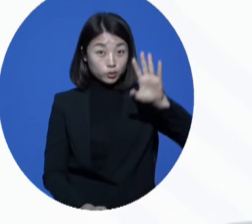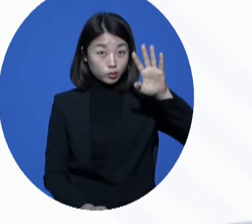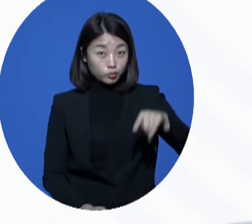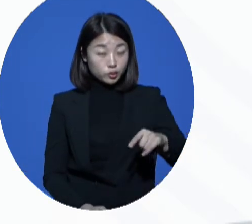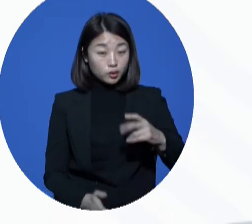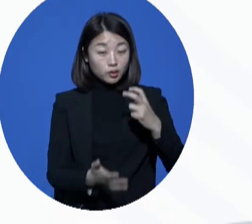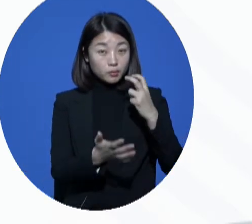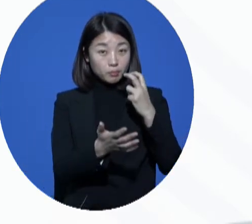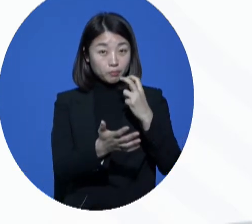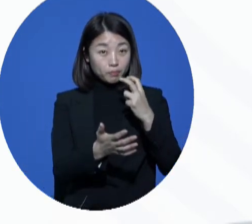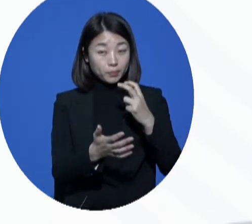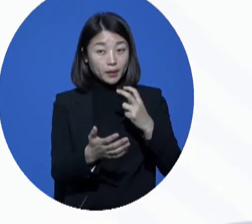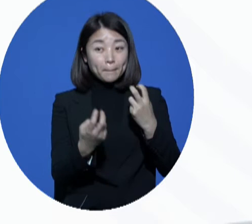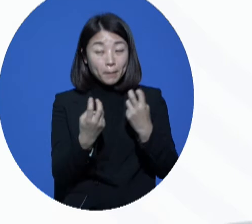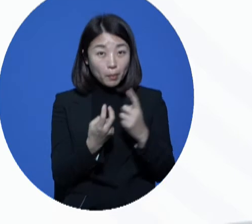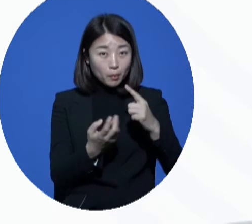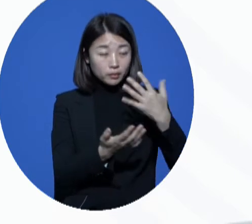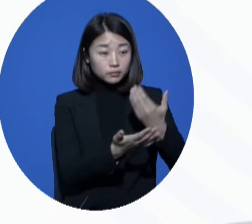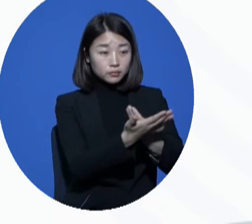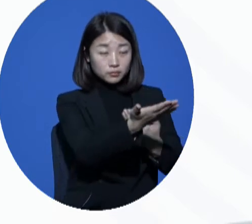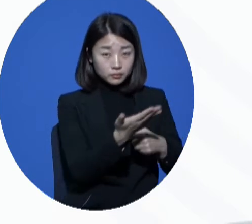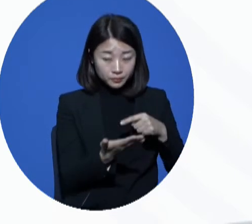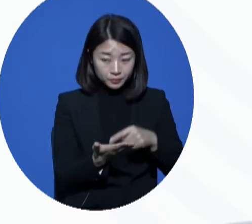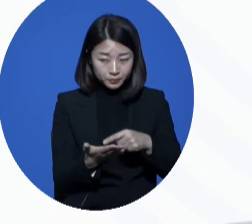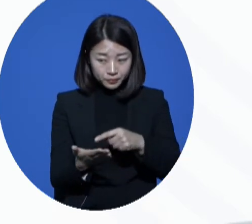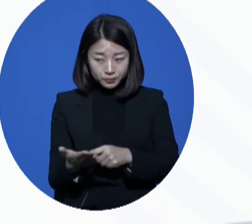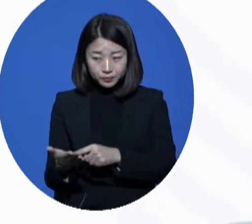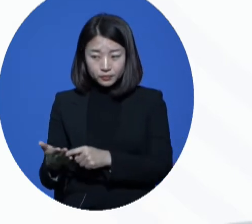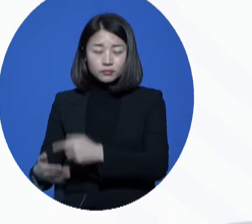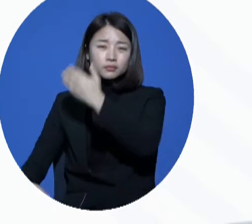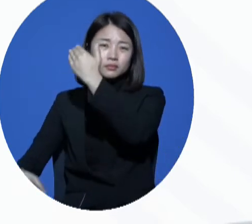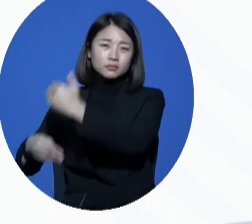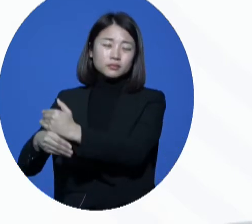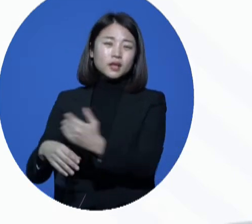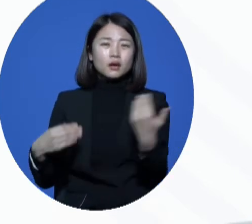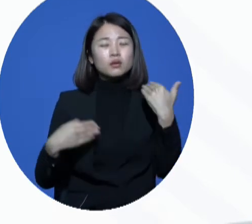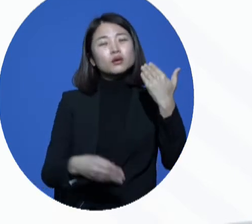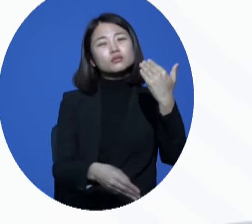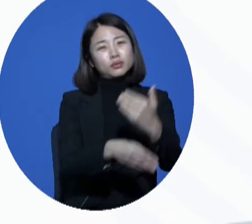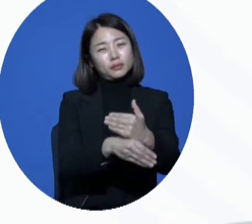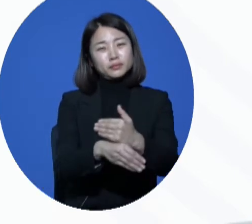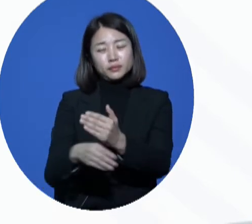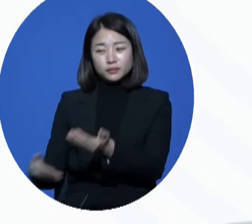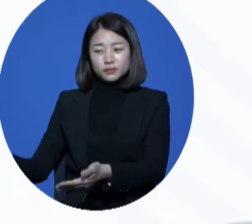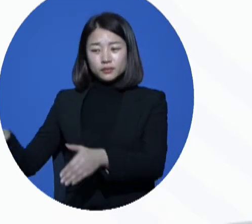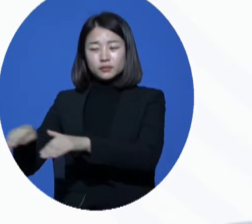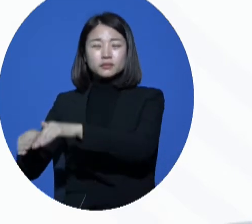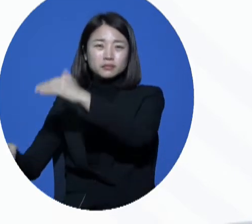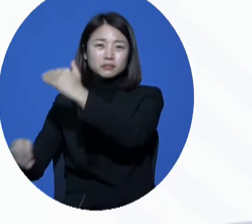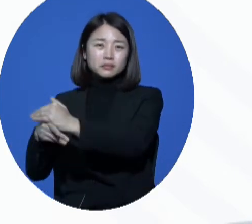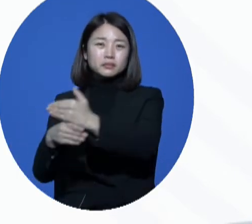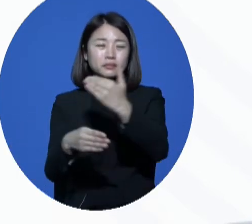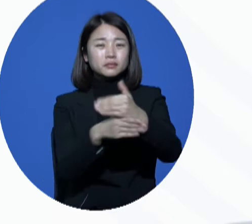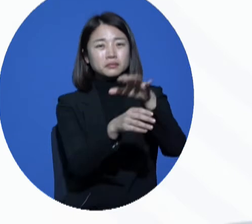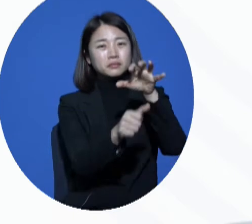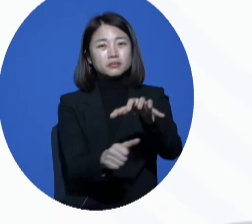나왔지만 사실 예방적 코호트 격리와 이용시설 휴관, 학교의 휴업 등으로 사실 반인권적인